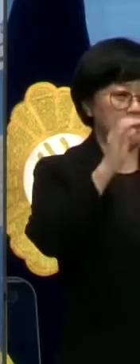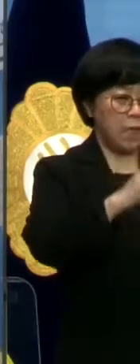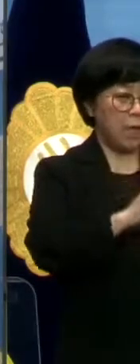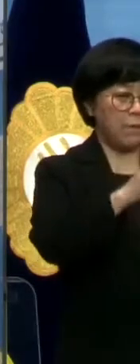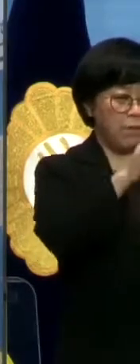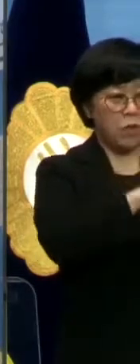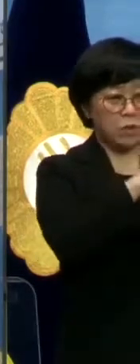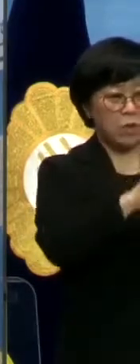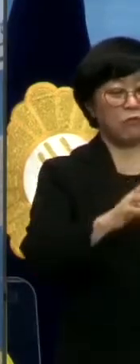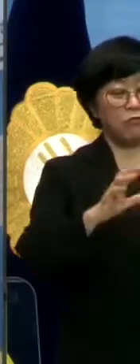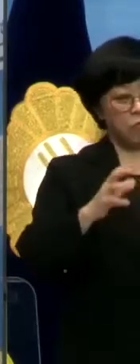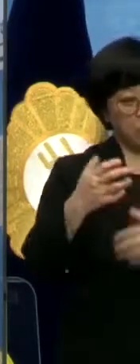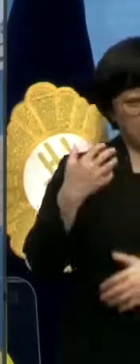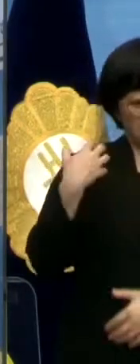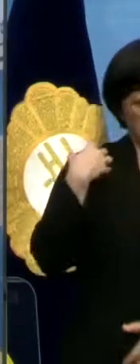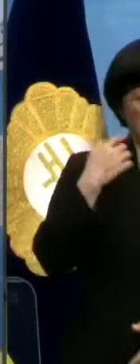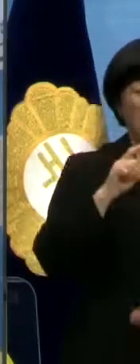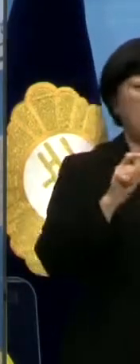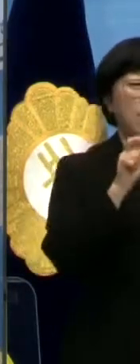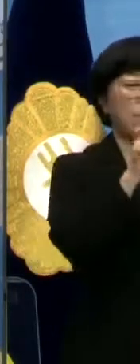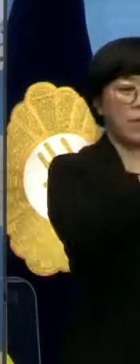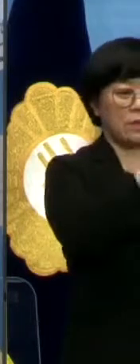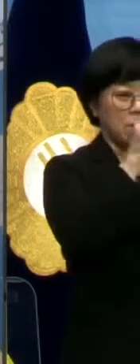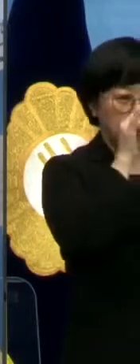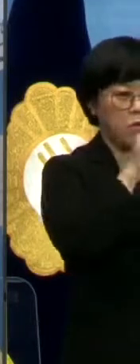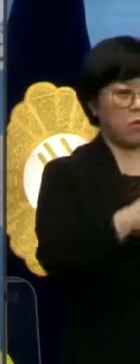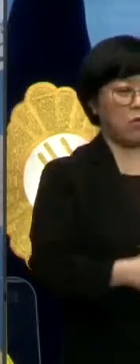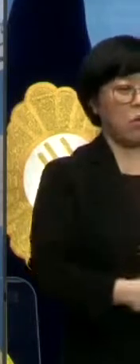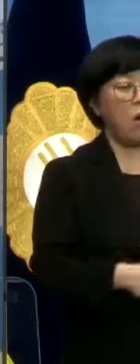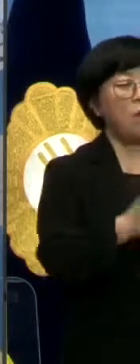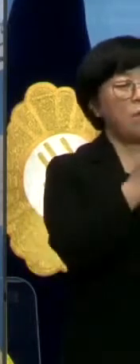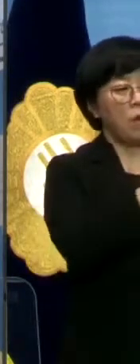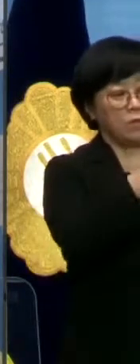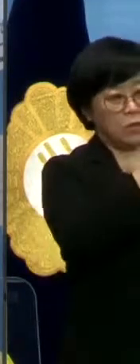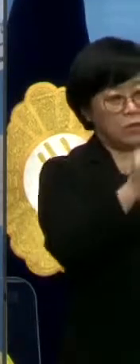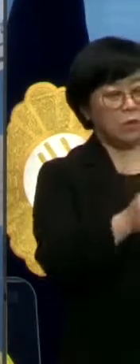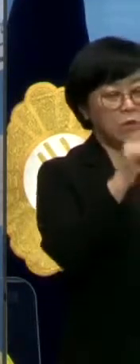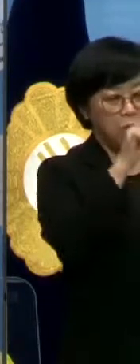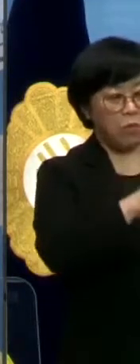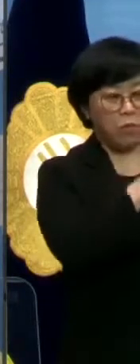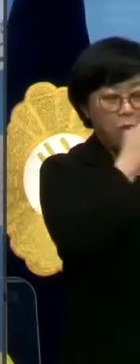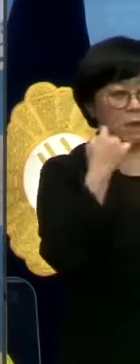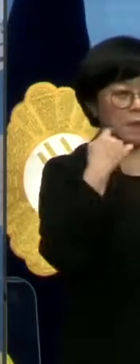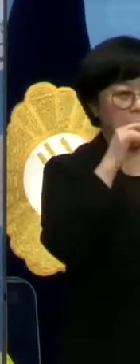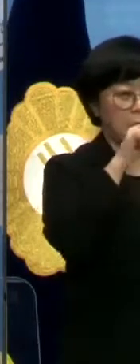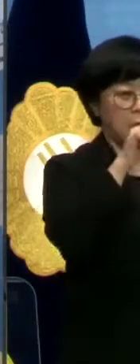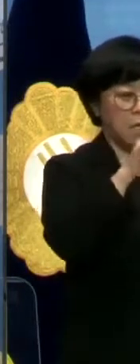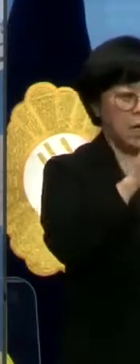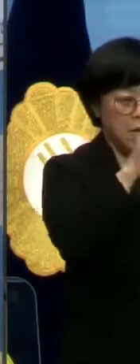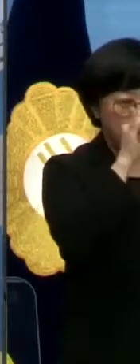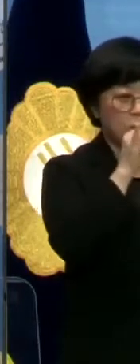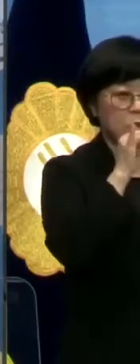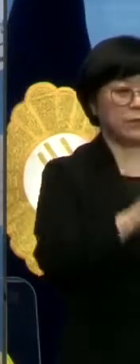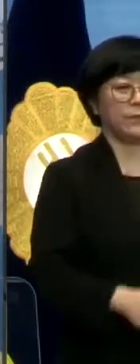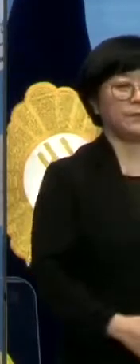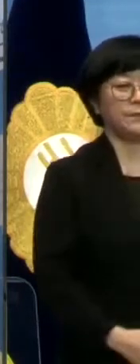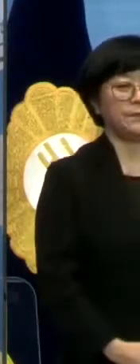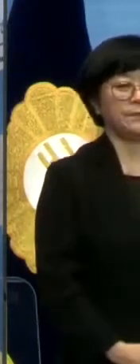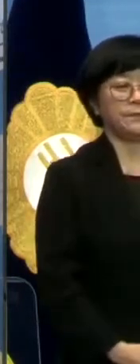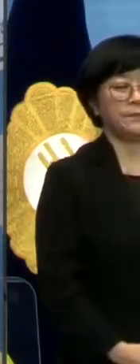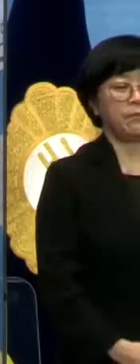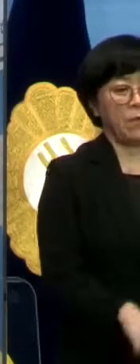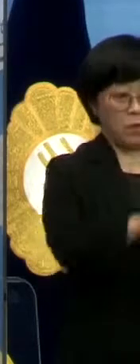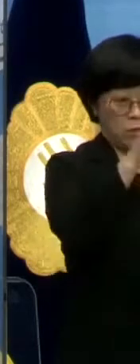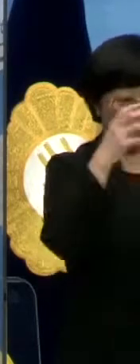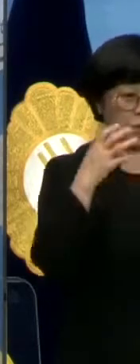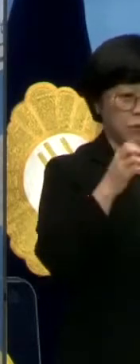국가의 책무라고 명시되어 있고 법률로서 보장하라고 명시하고 있습니다.